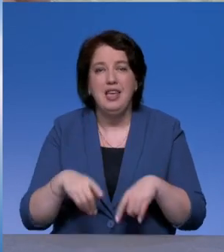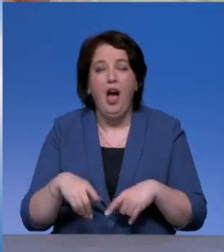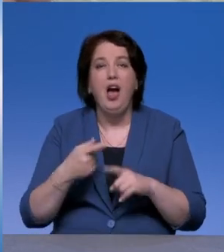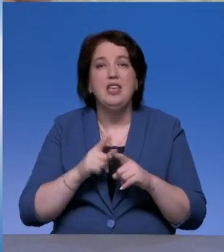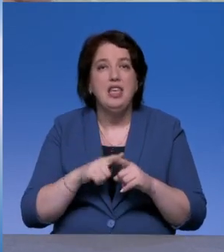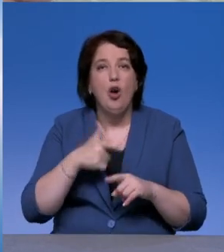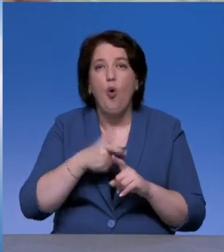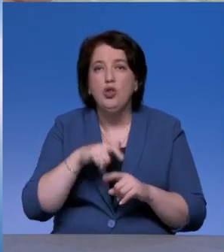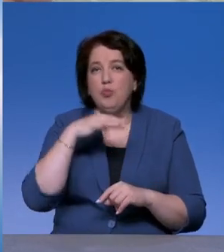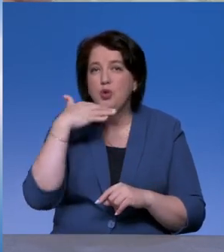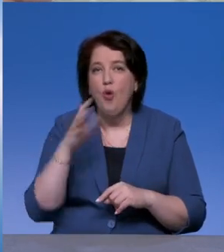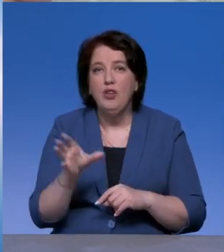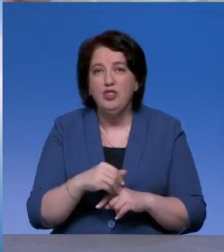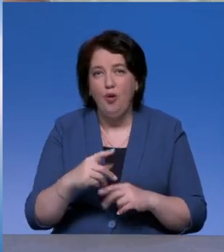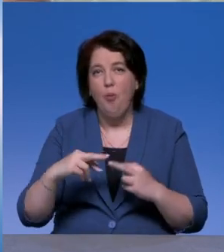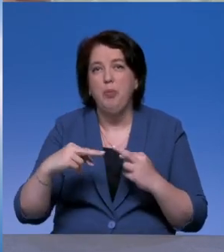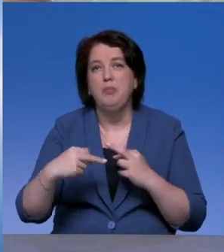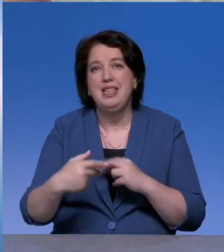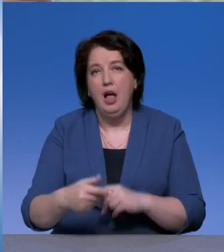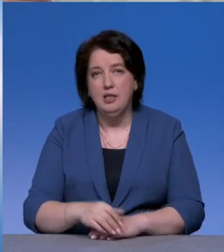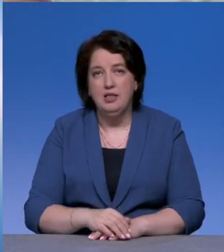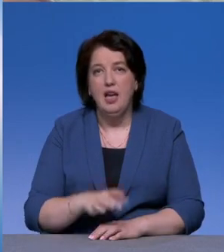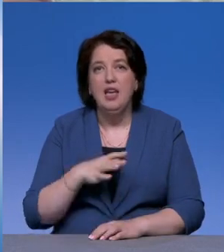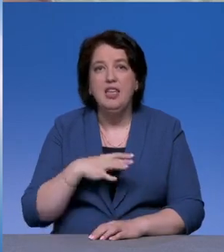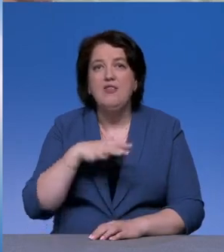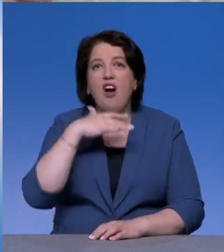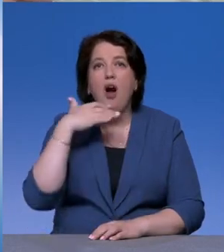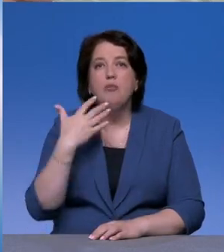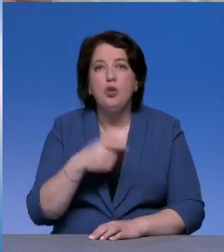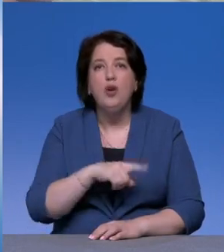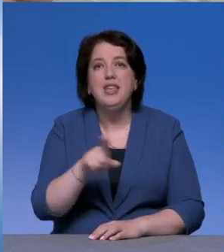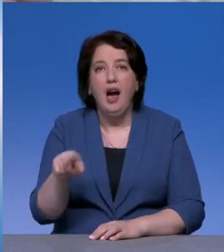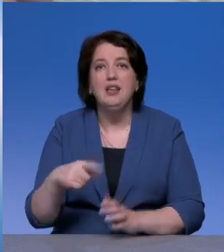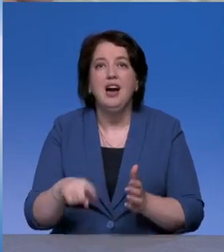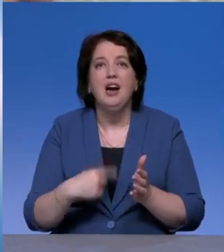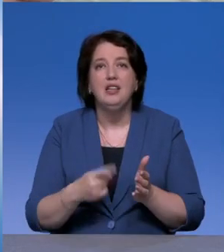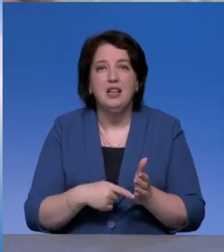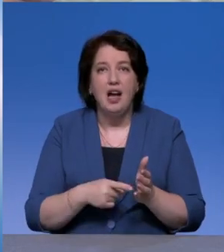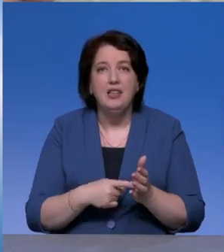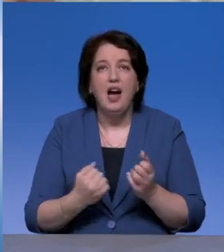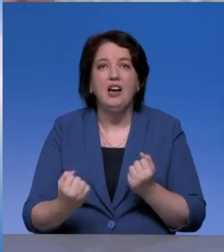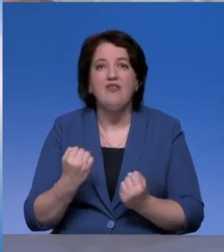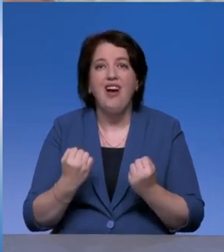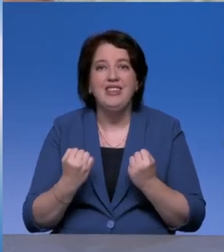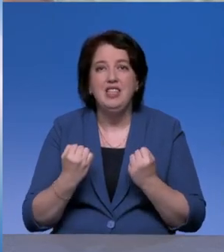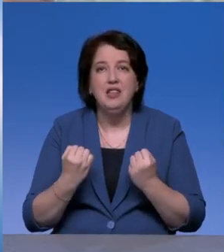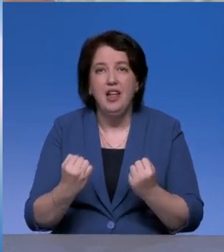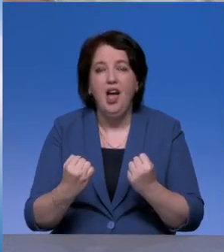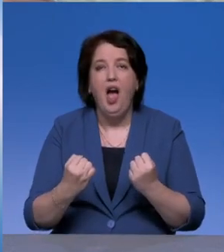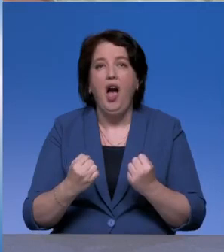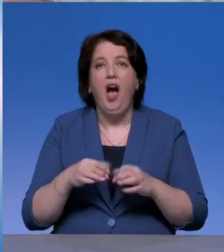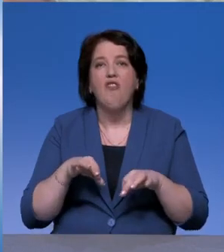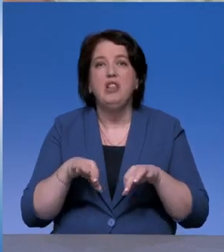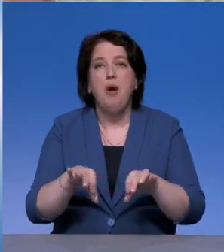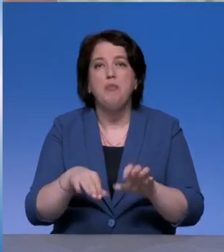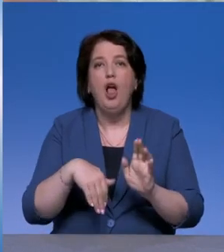многих городах, на удивление, водят автомобиль лучше и спокойнее, чем в Москве. Ну вот, например, меня